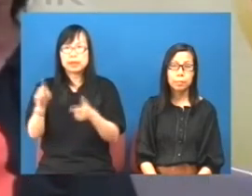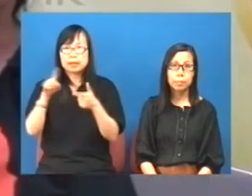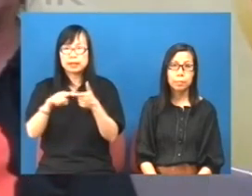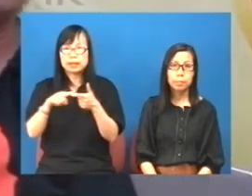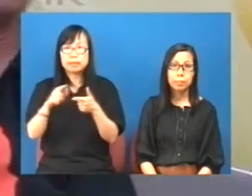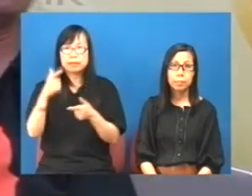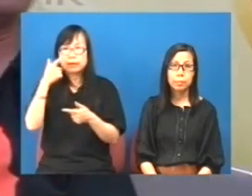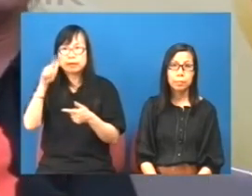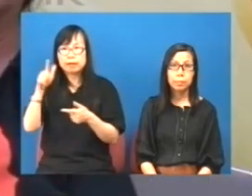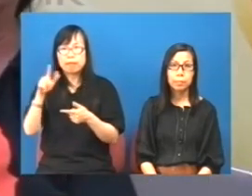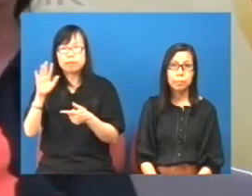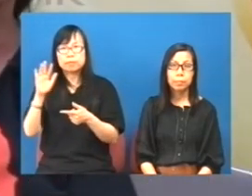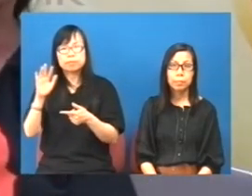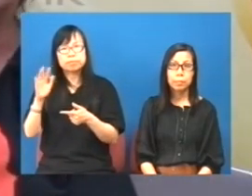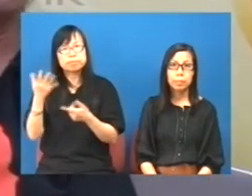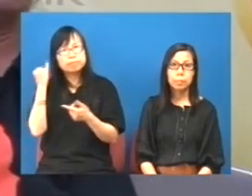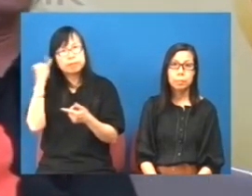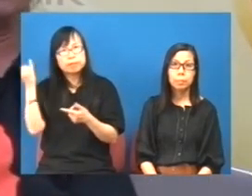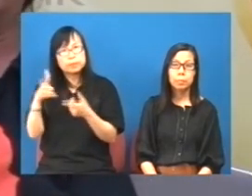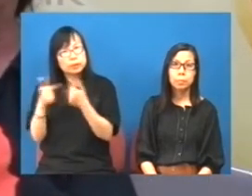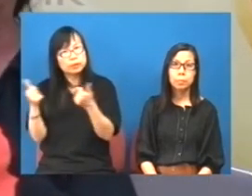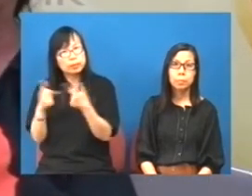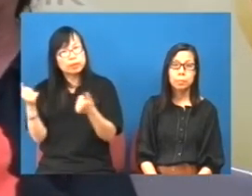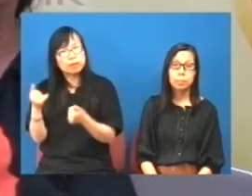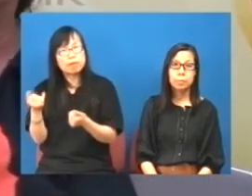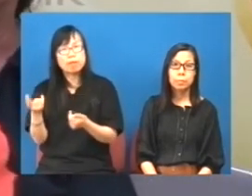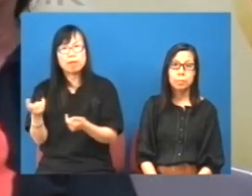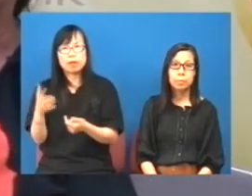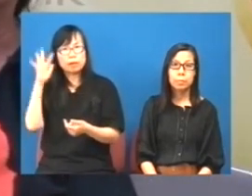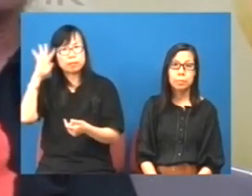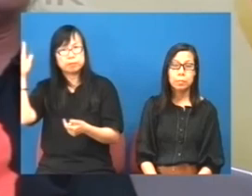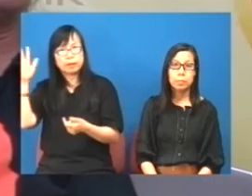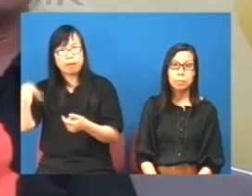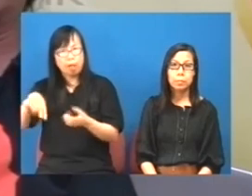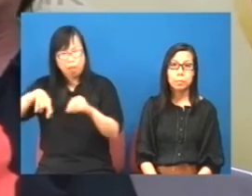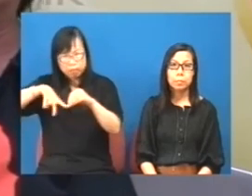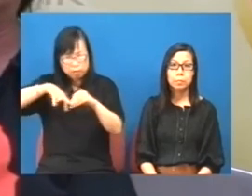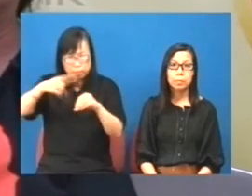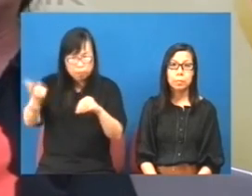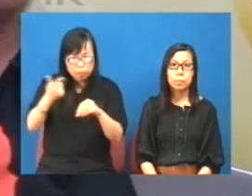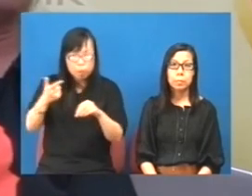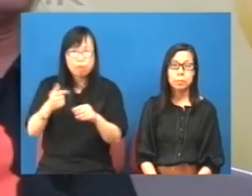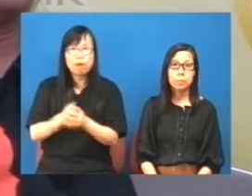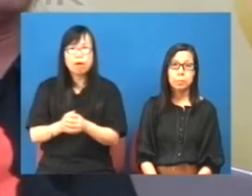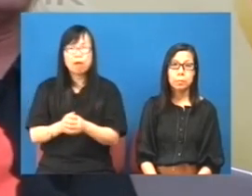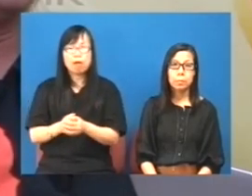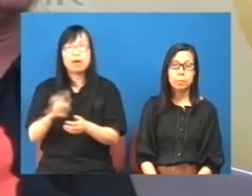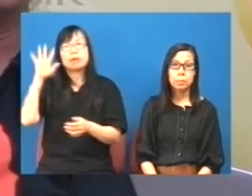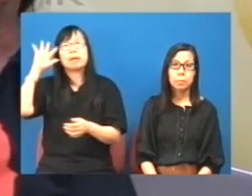為何不可以走一走你就不會說五天打打那麼多場球他現在是五天打五場球